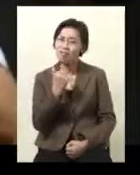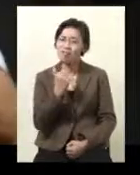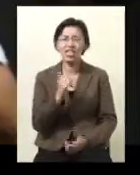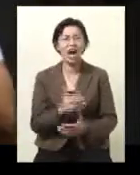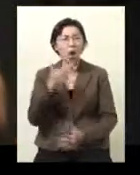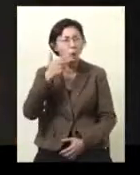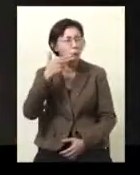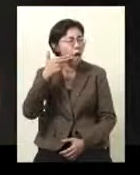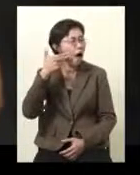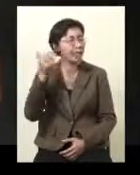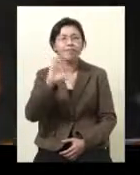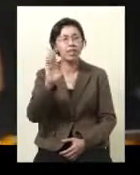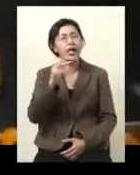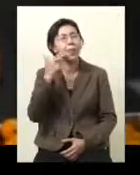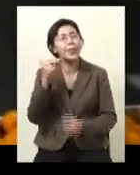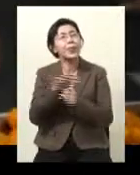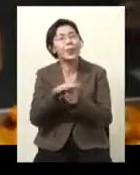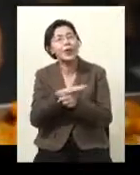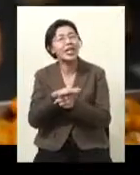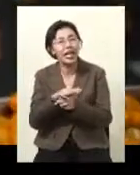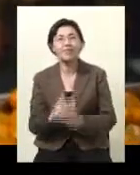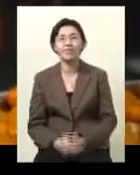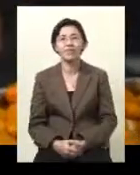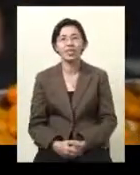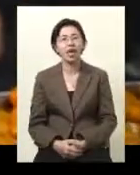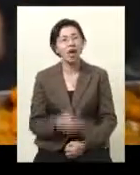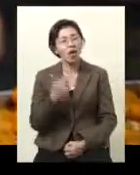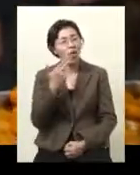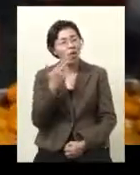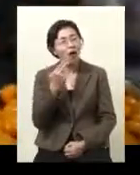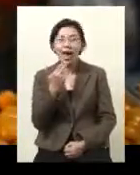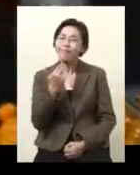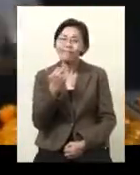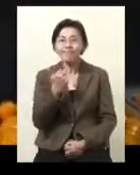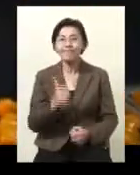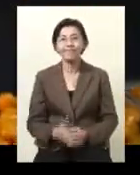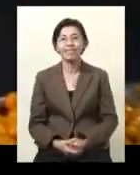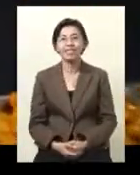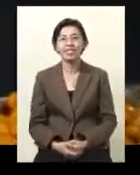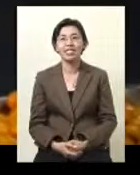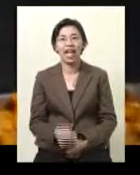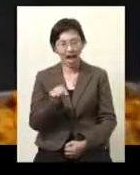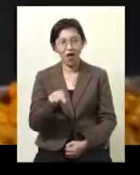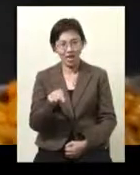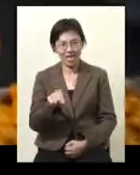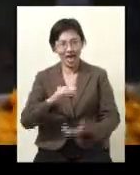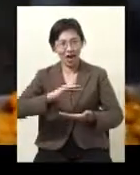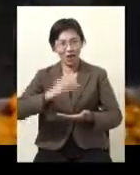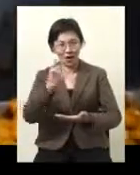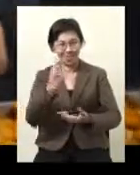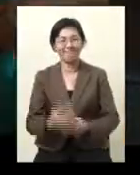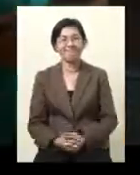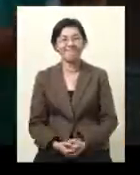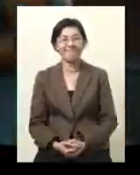มันรสมันกลมกล่อมมันไม่หวานที่แต่มันหวานแบบนุ่มๆทีนี้ต้องขออัน